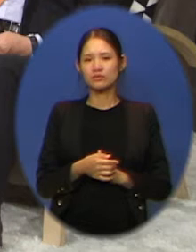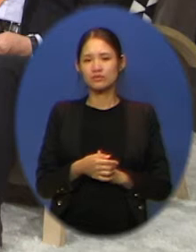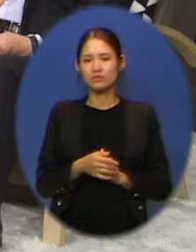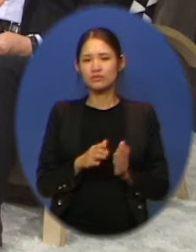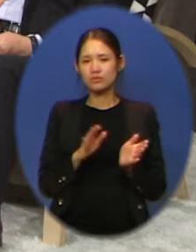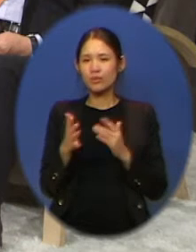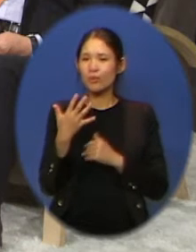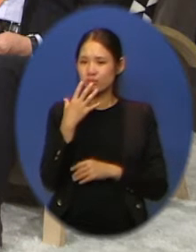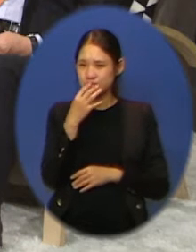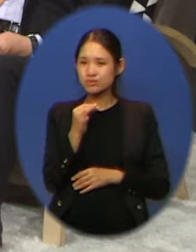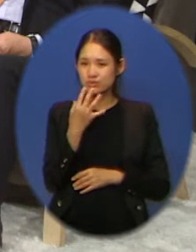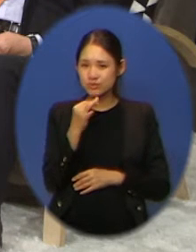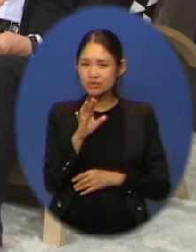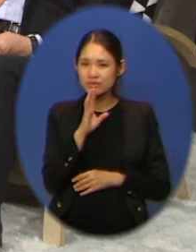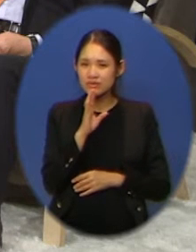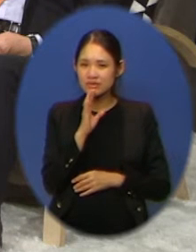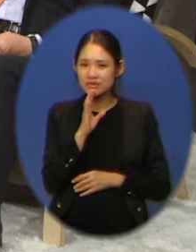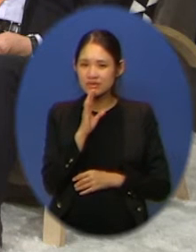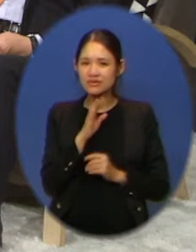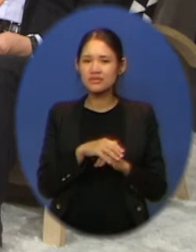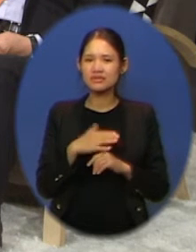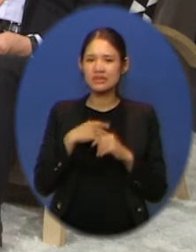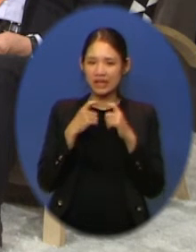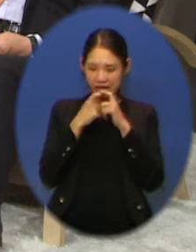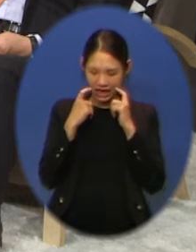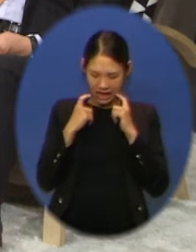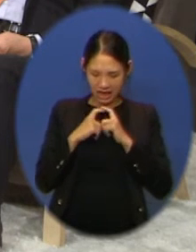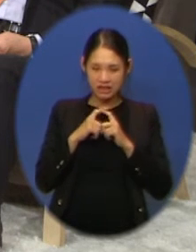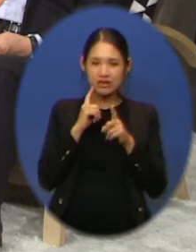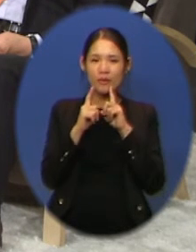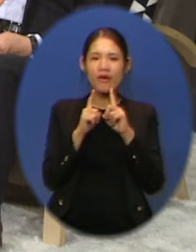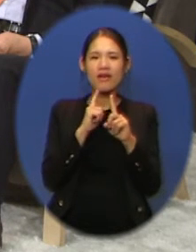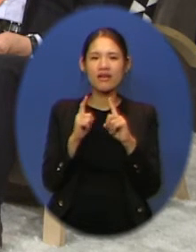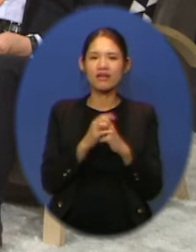그 뭐 물론 뭐 이런 얘기하는 개인 얘기하는 건 없지만